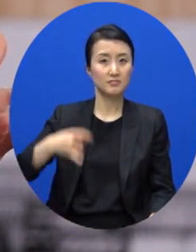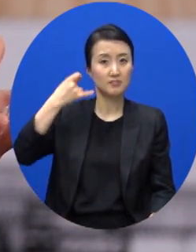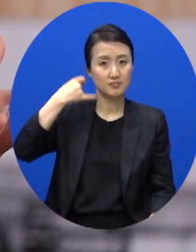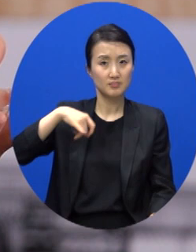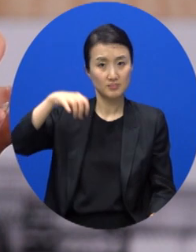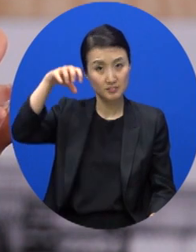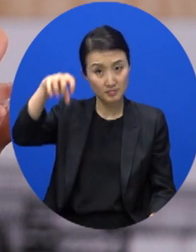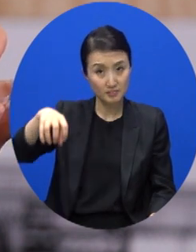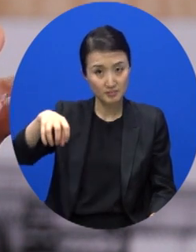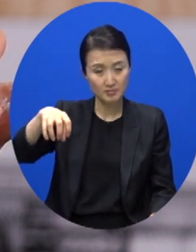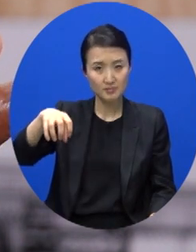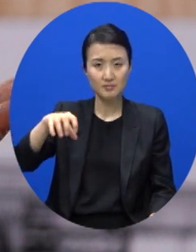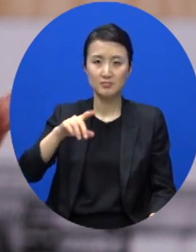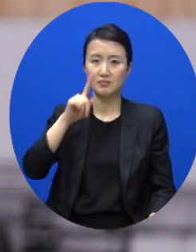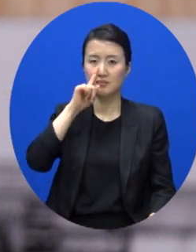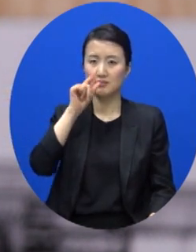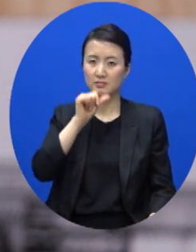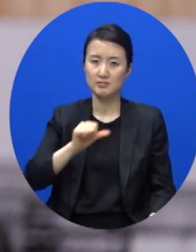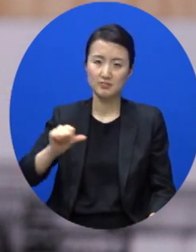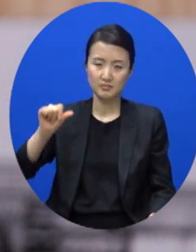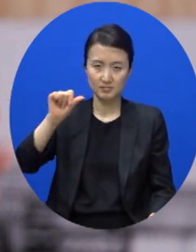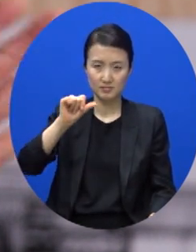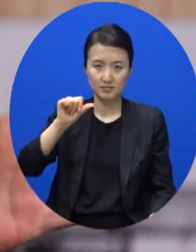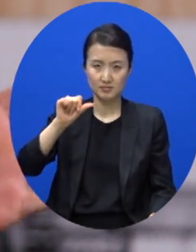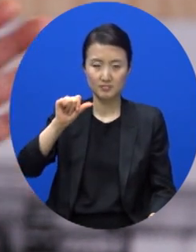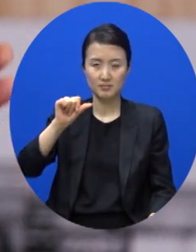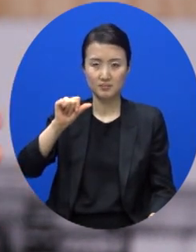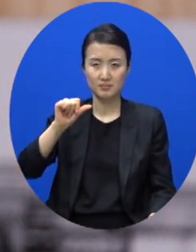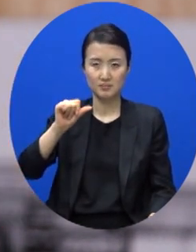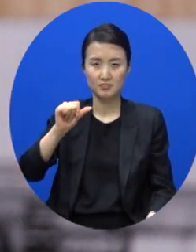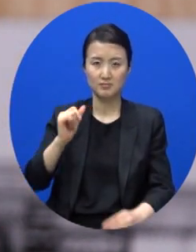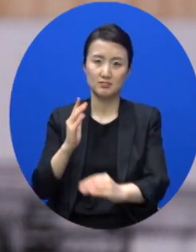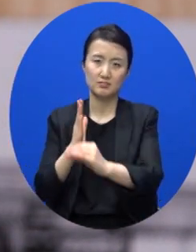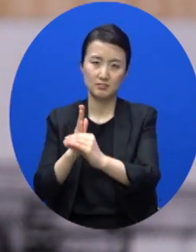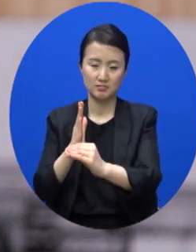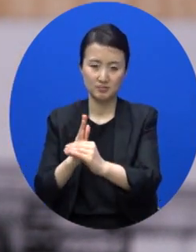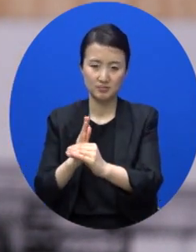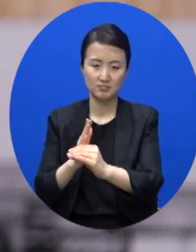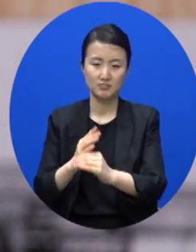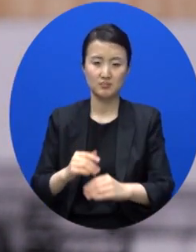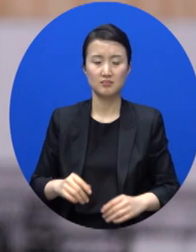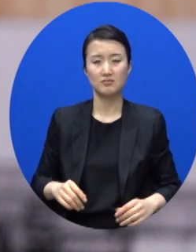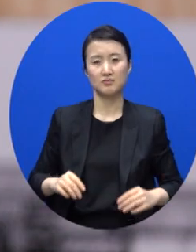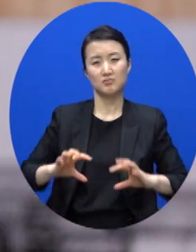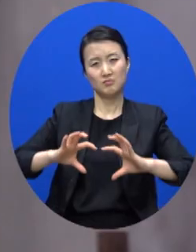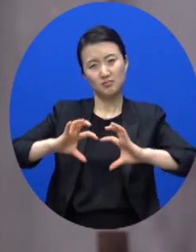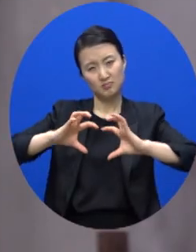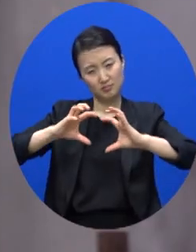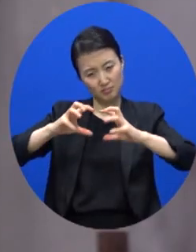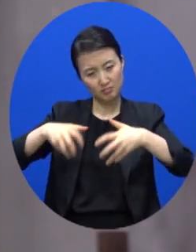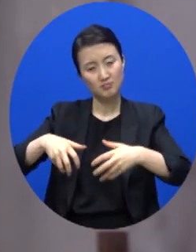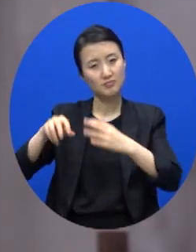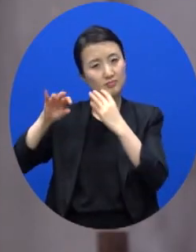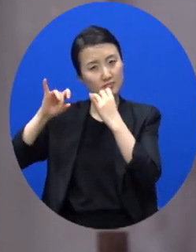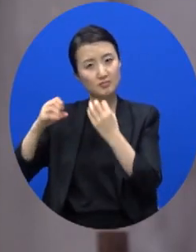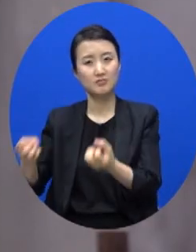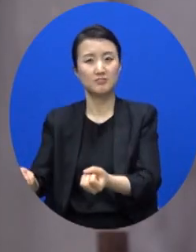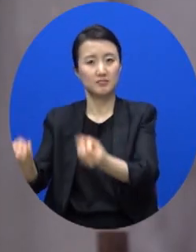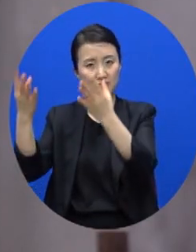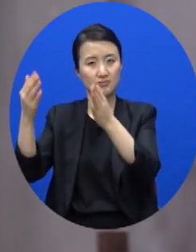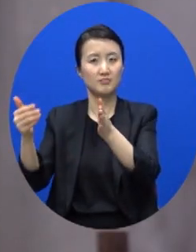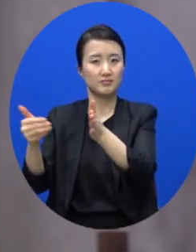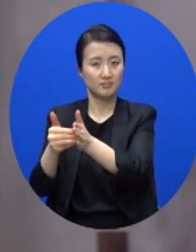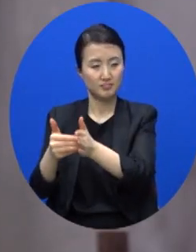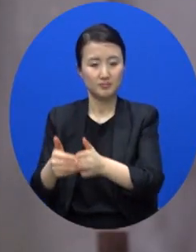중국에서는 아시아를 상대로 해서 국제 소적 축제를 열겠다. 이렇게 이제 된